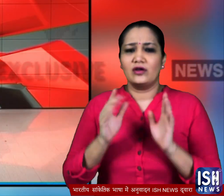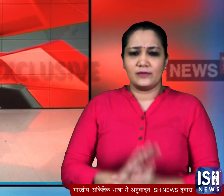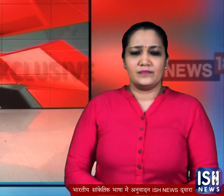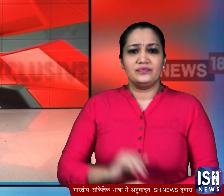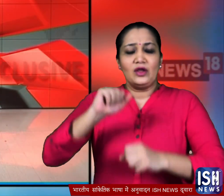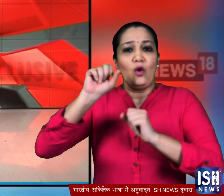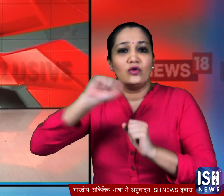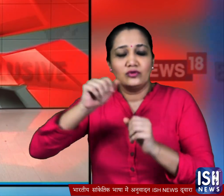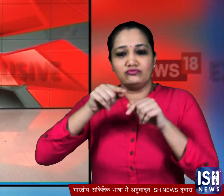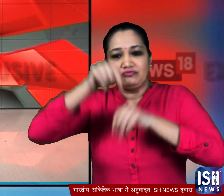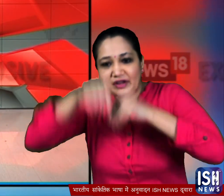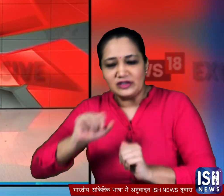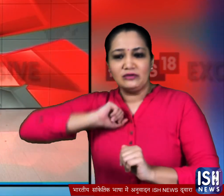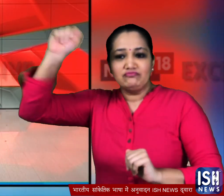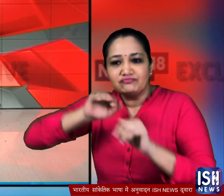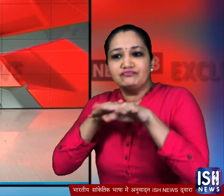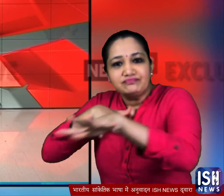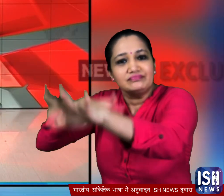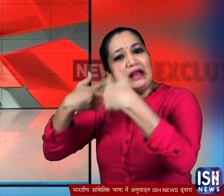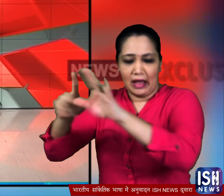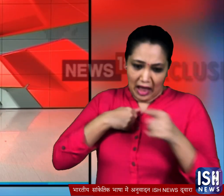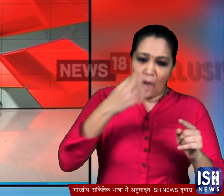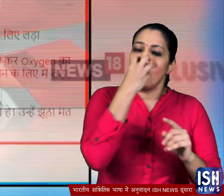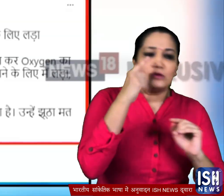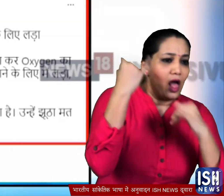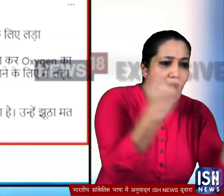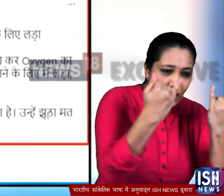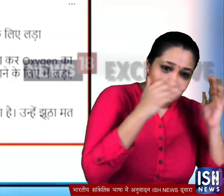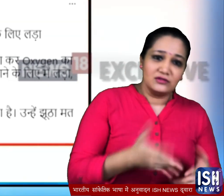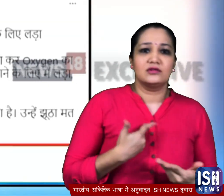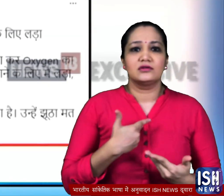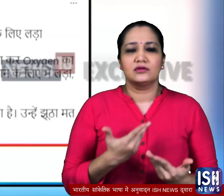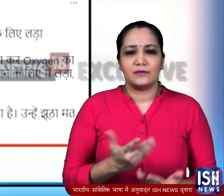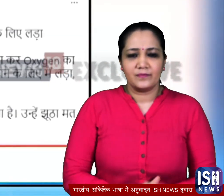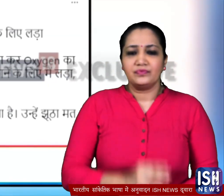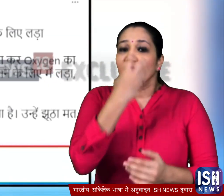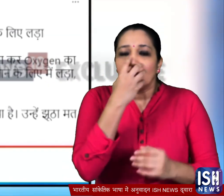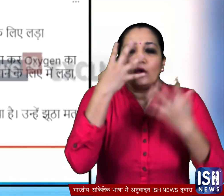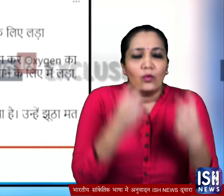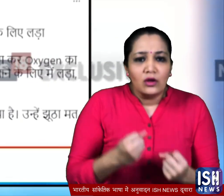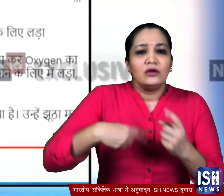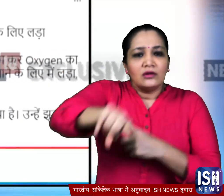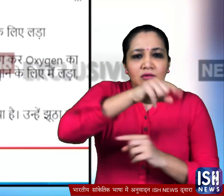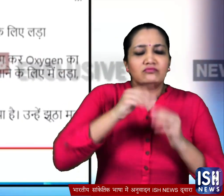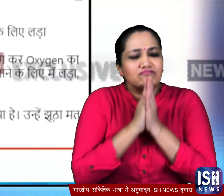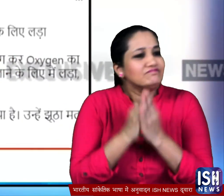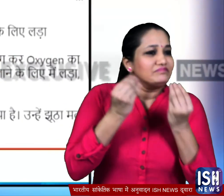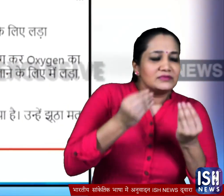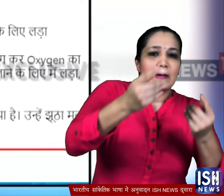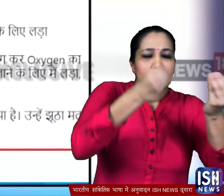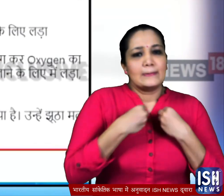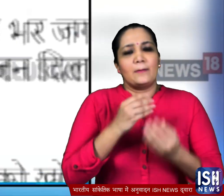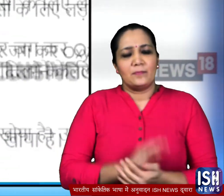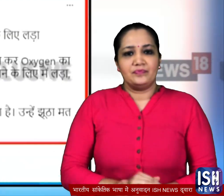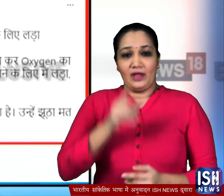लोग चुनावी रैली कर रहे थे, वो ऑक्सीजन का इंतजाम कर रहे हैं और लोगों को ऑक्सीजन मिले इसके लिए गिड़गिड़ा रहे थे।